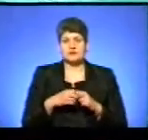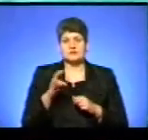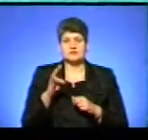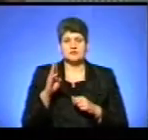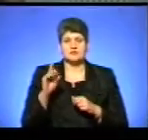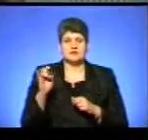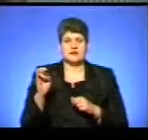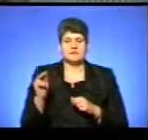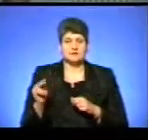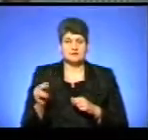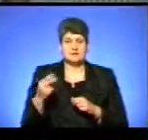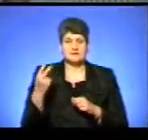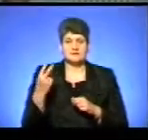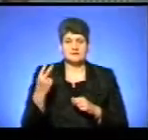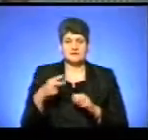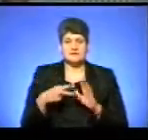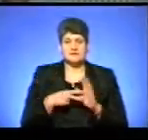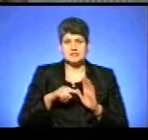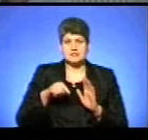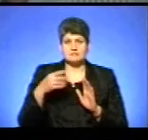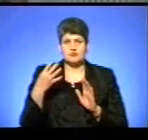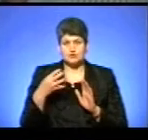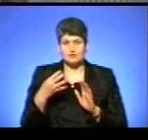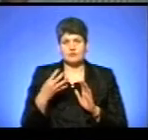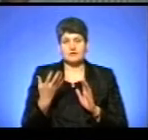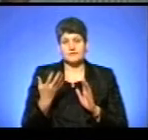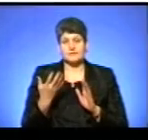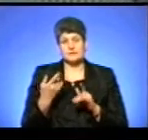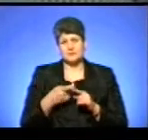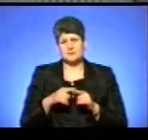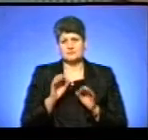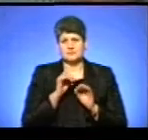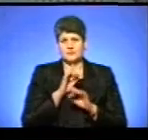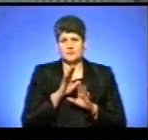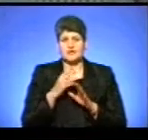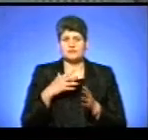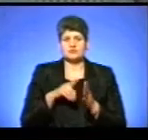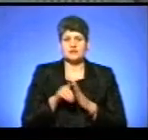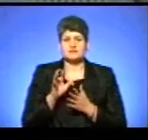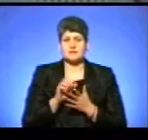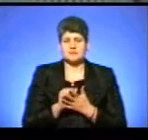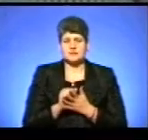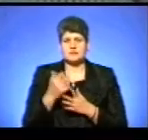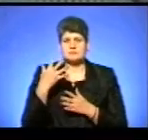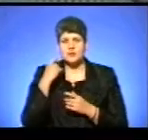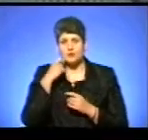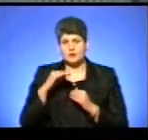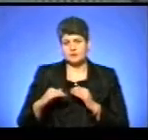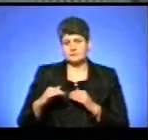Шлімкевич. За 27.40, але планував випустити 27, але і це добре. Я почав займатися плаванням з